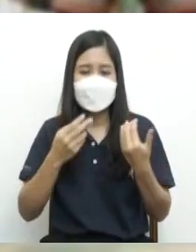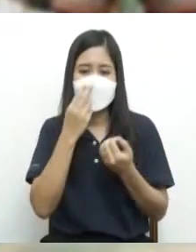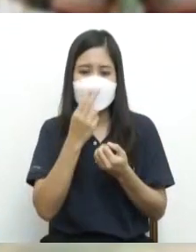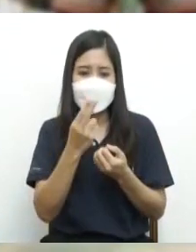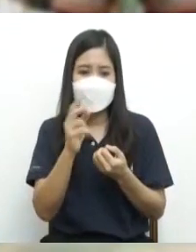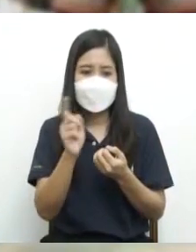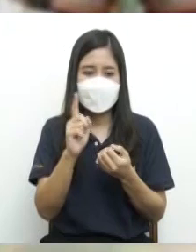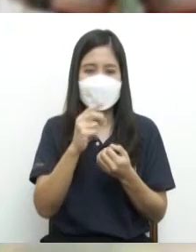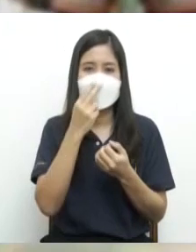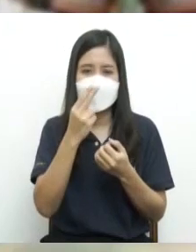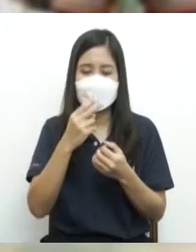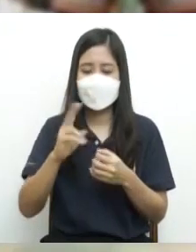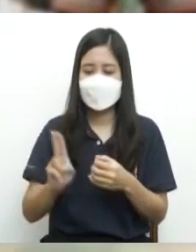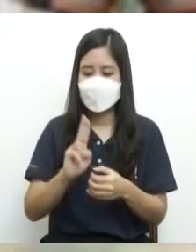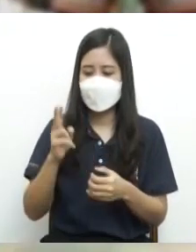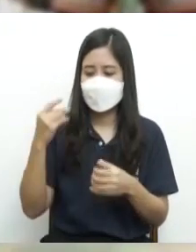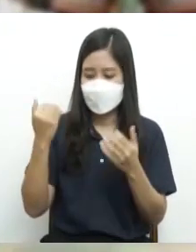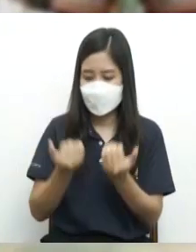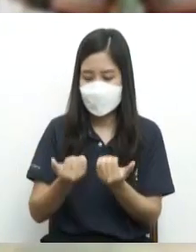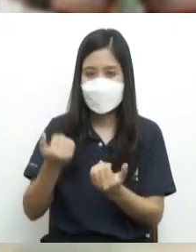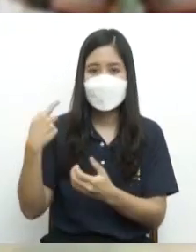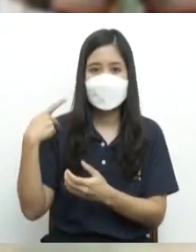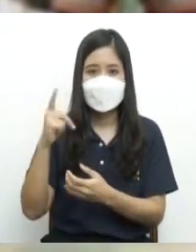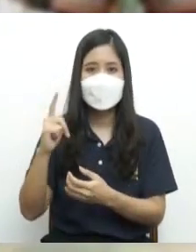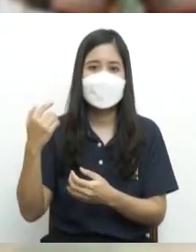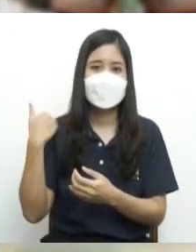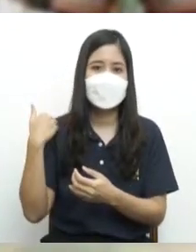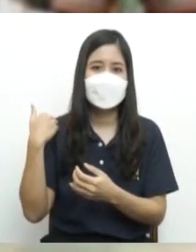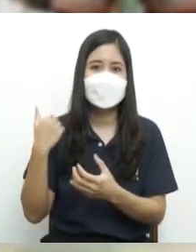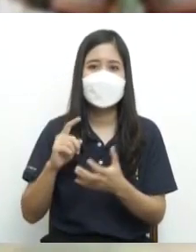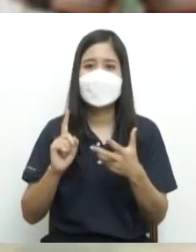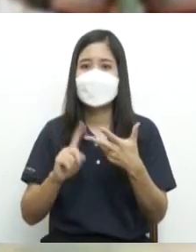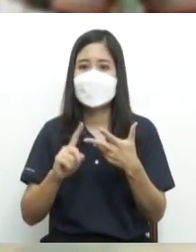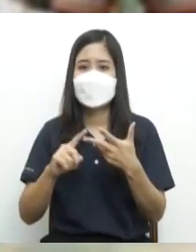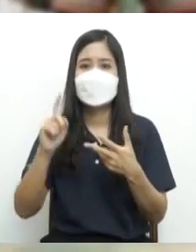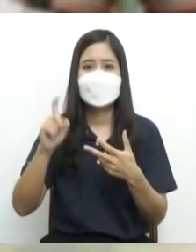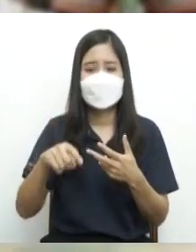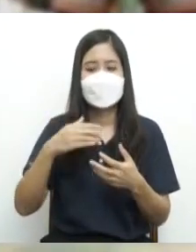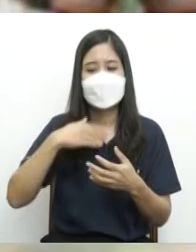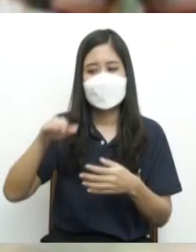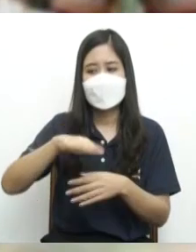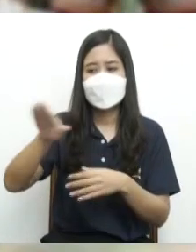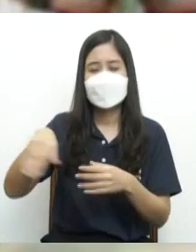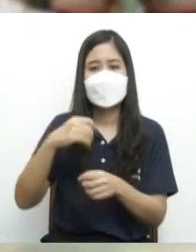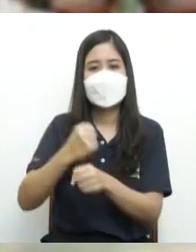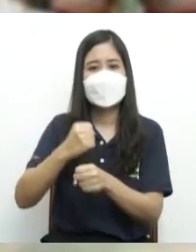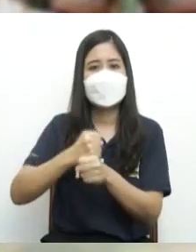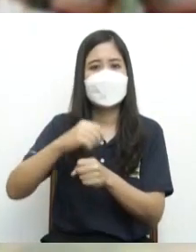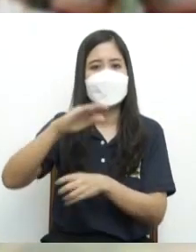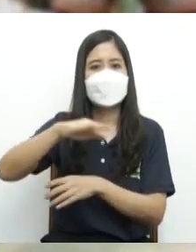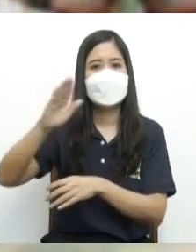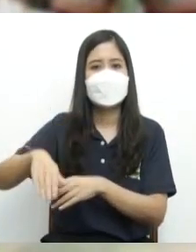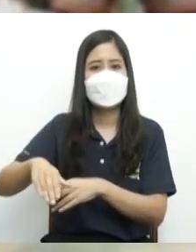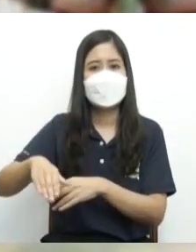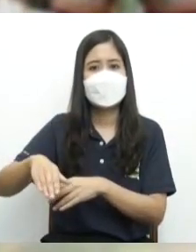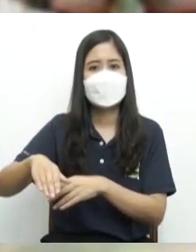านคิดว่าจะเป็นประโยชน์นะครับและประการที่สามก็คือเรายังเป็นพี่เป็นน้องกันถึงแม้ว่าผมกับท่านสนิทจะหมด